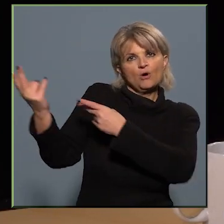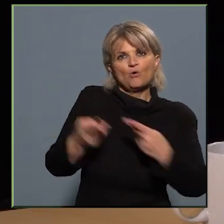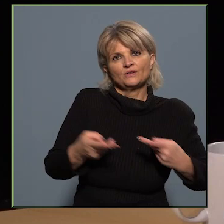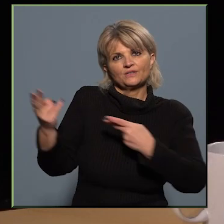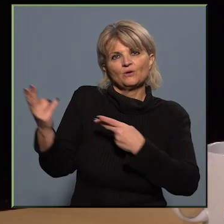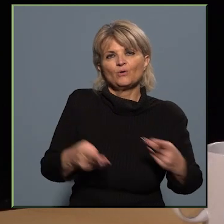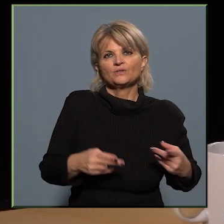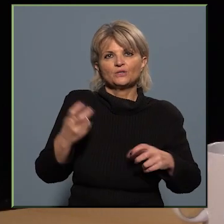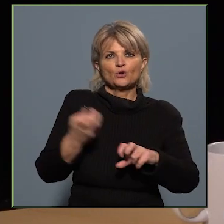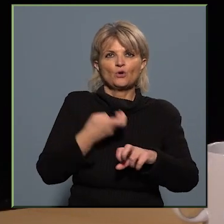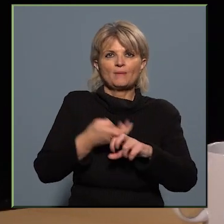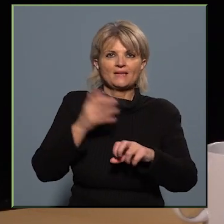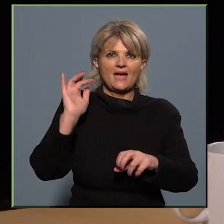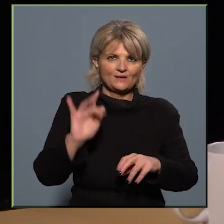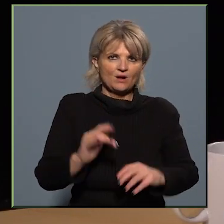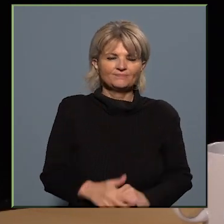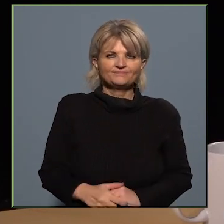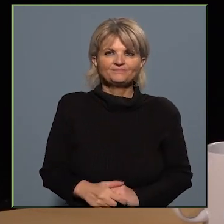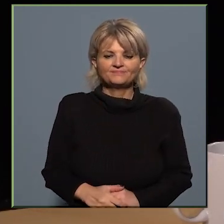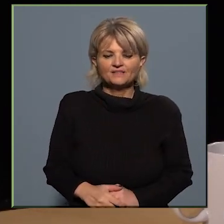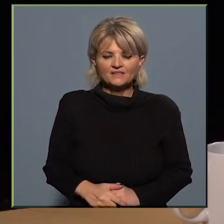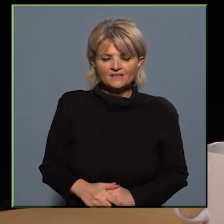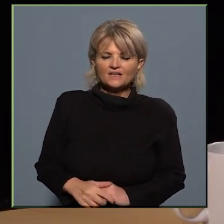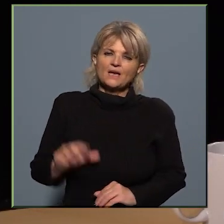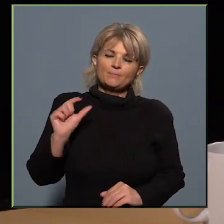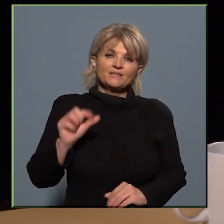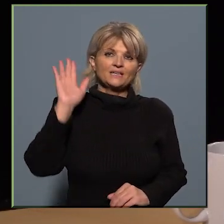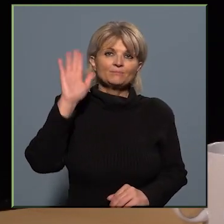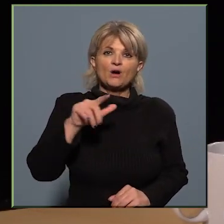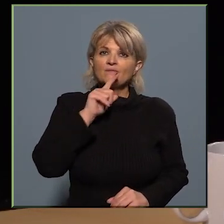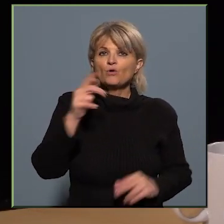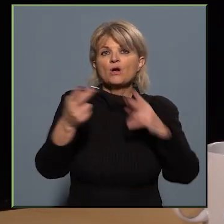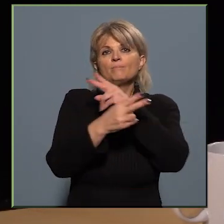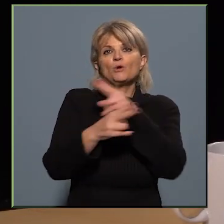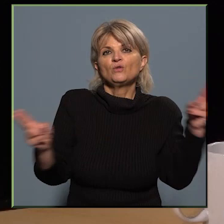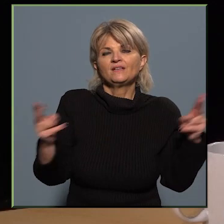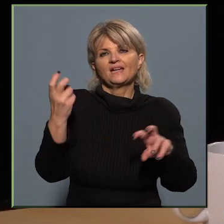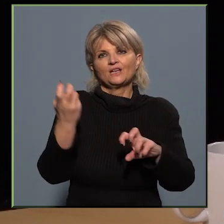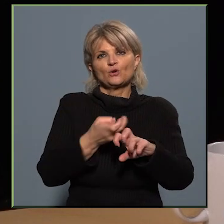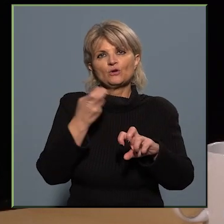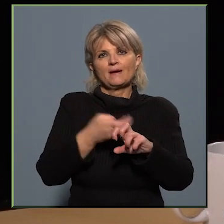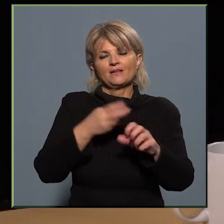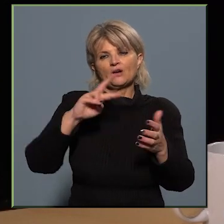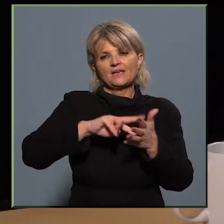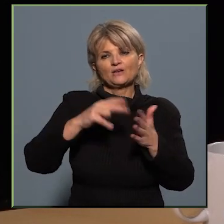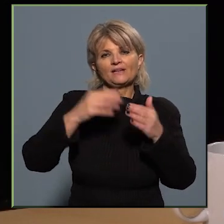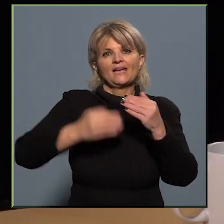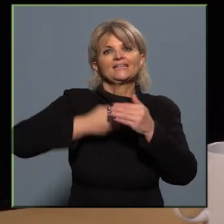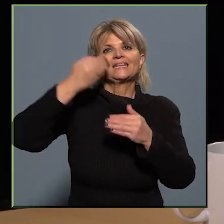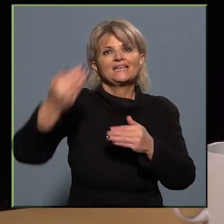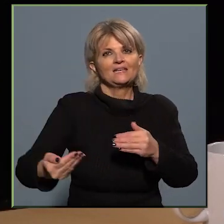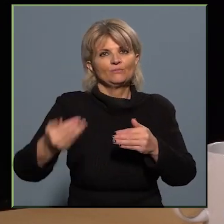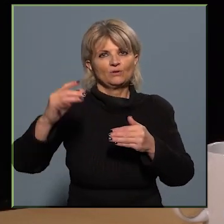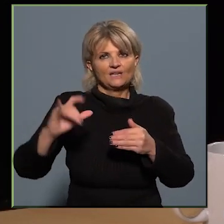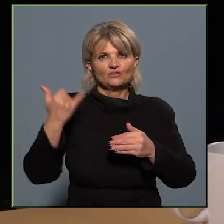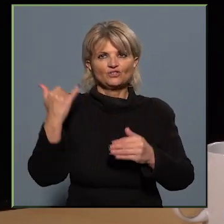lehetőségbe bekapcsolni, ami megint egy kicsit kitágítja majd Kőbányát kerületen túlra.